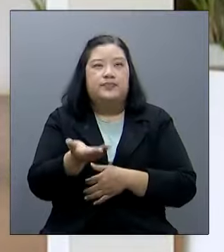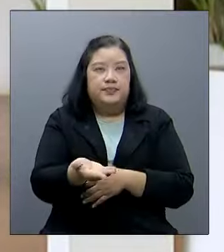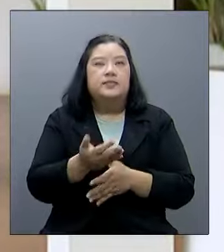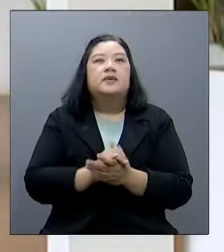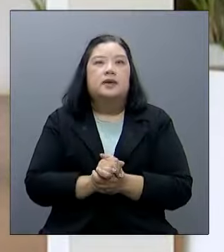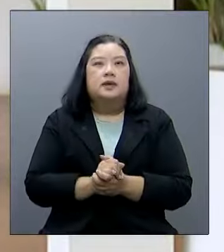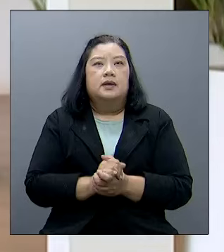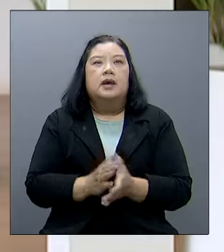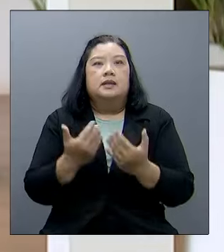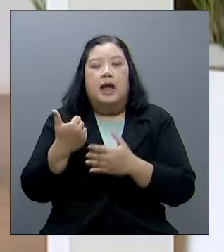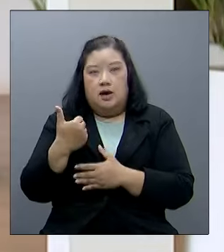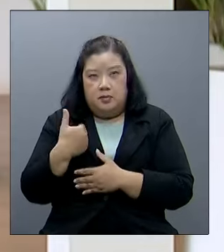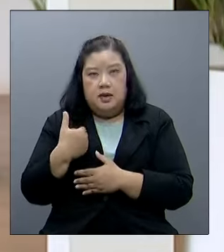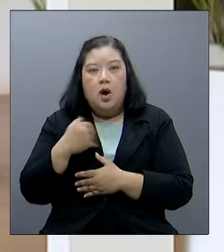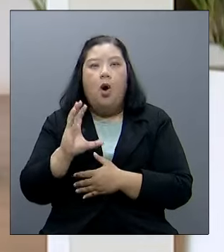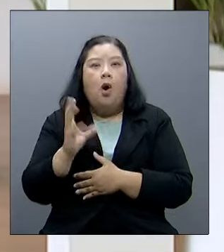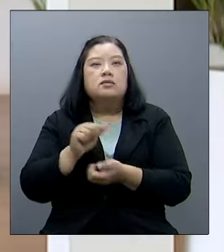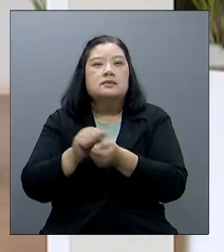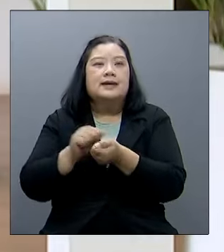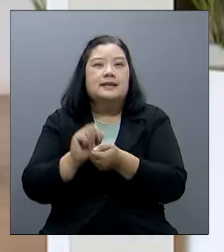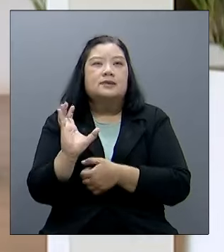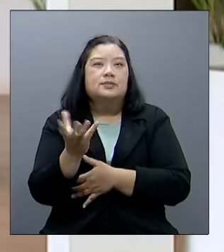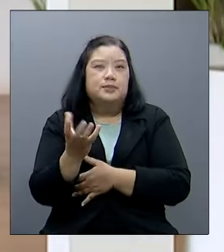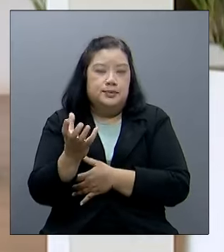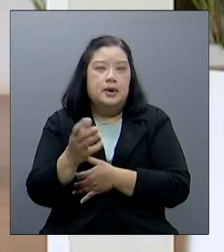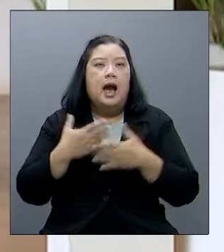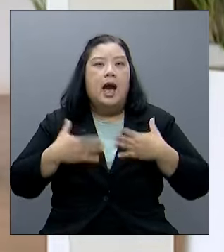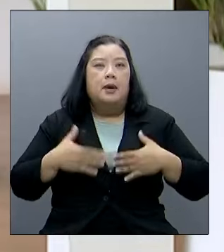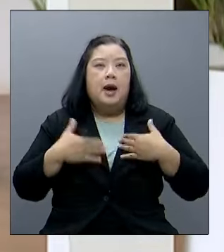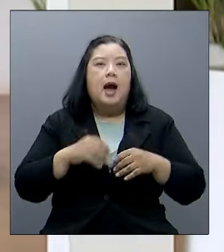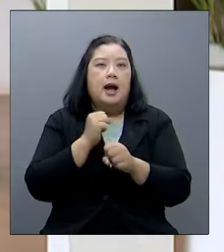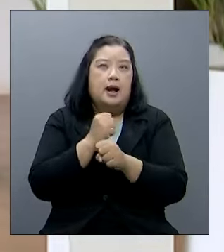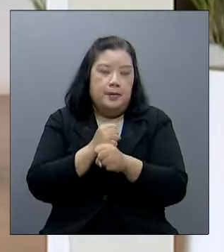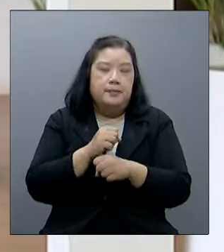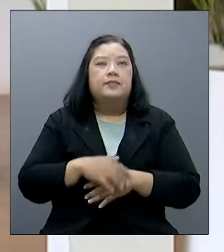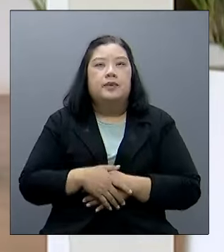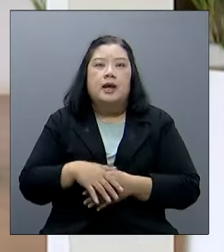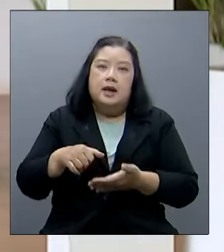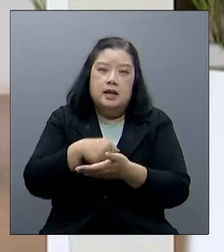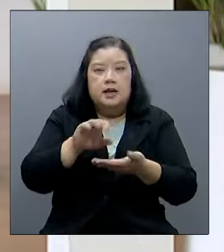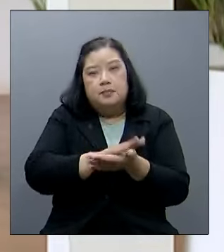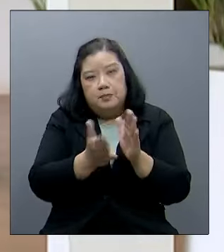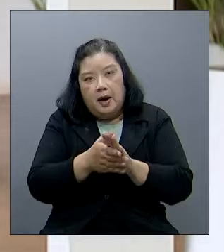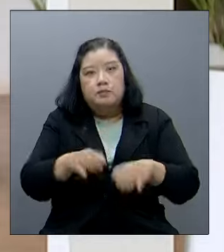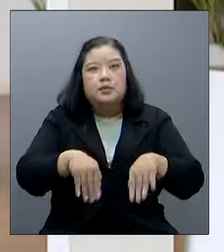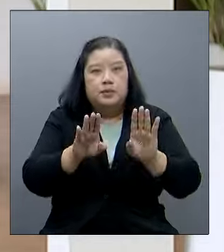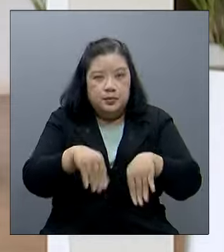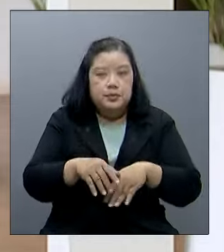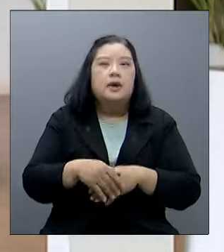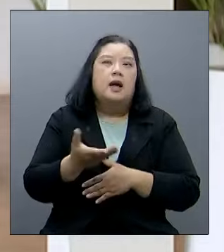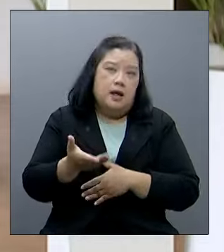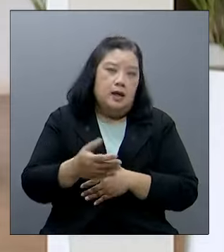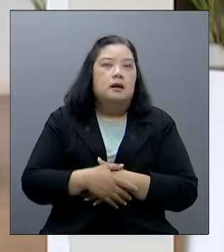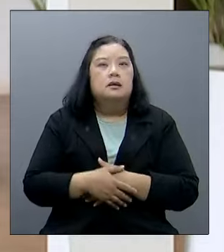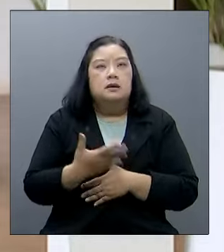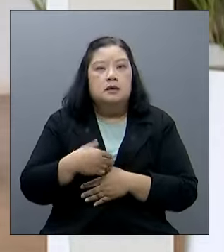แล้วก็ laundry ค่ะก็คือดูแลผ้าต่างๆที่ใช้ในโรงแรมไม่ว่าจะเป็นด้านห้องอาหาร